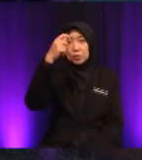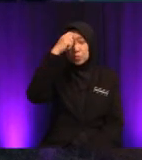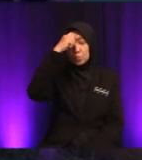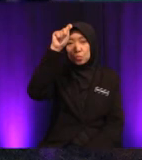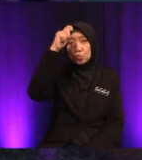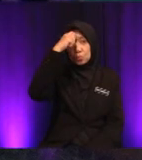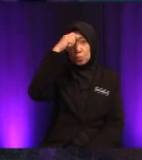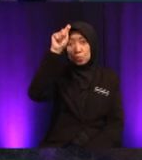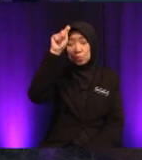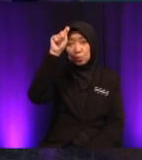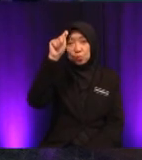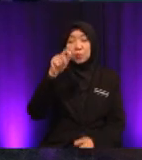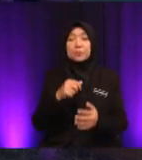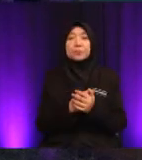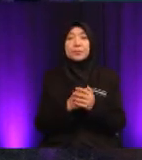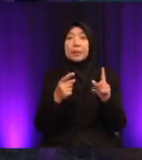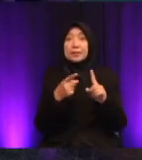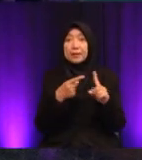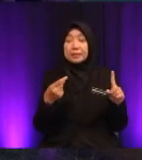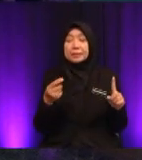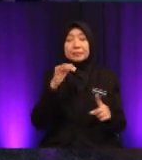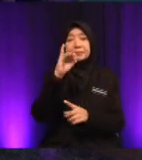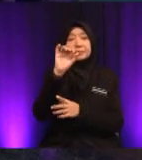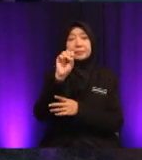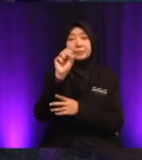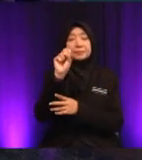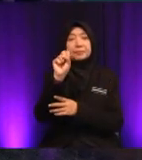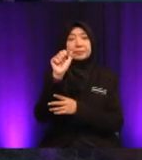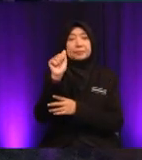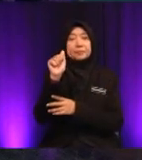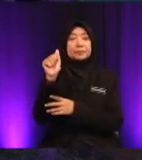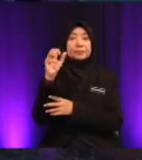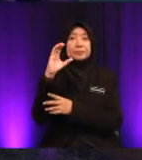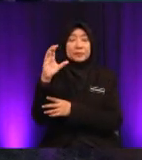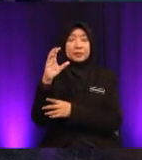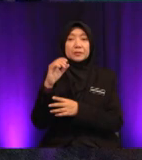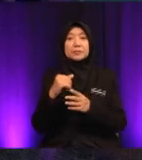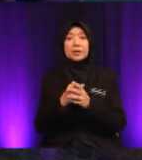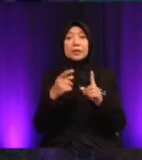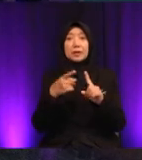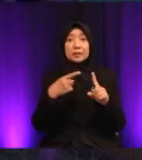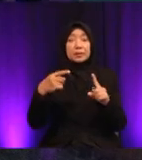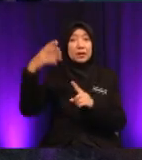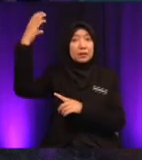Fizi klasik kita ada isen Yutin ini yang berkaitan dengan cahaya